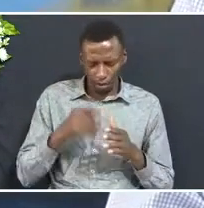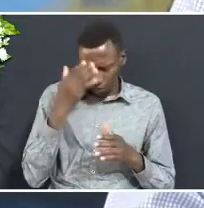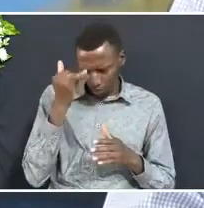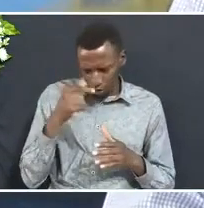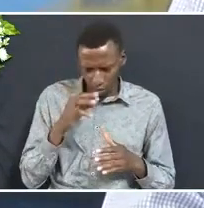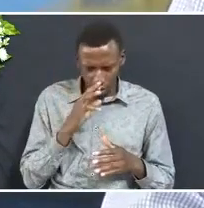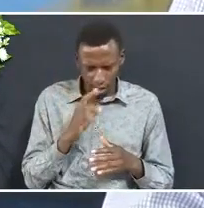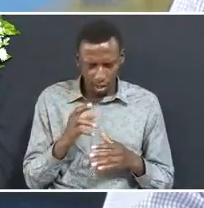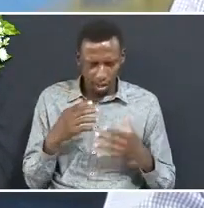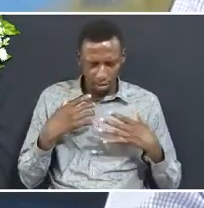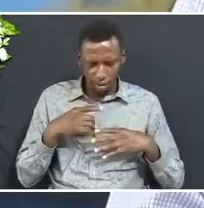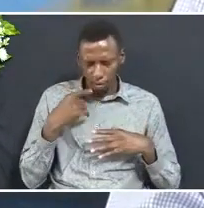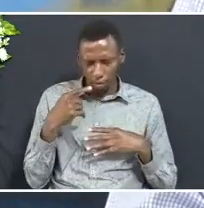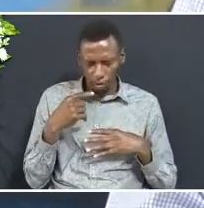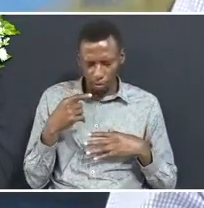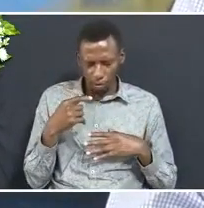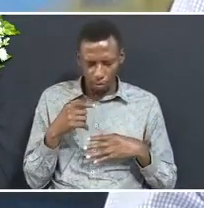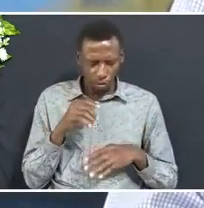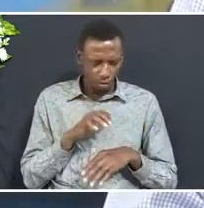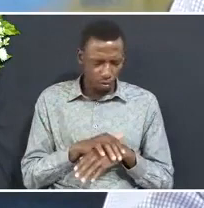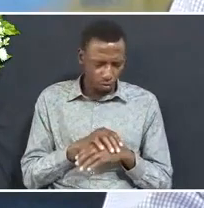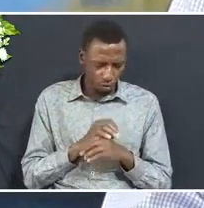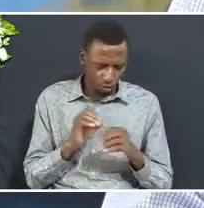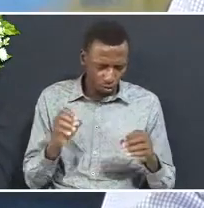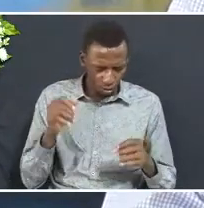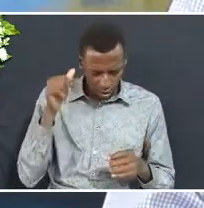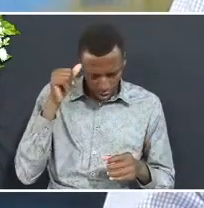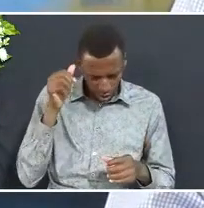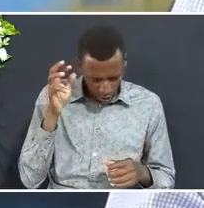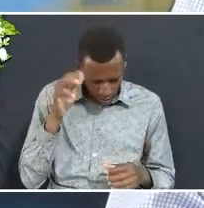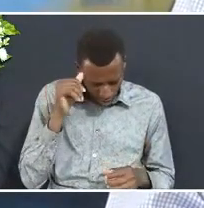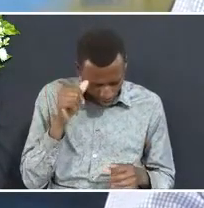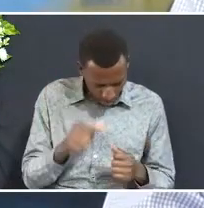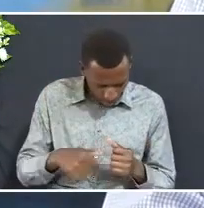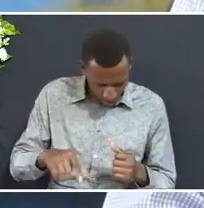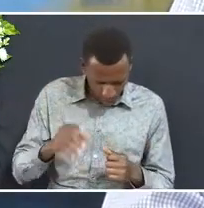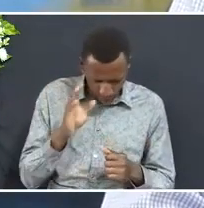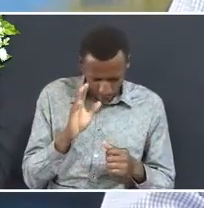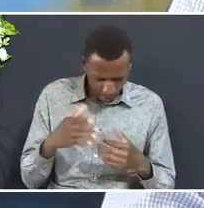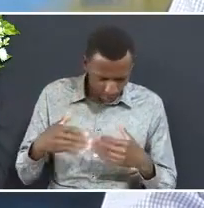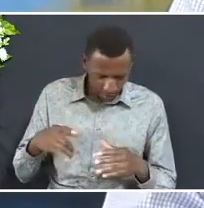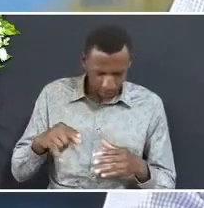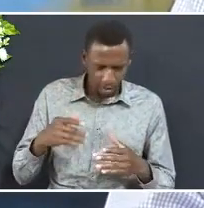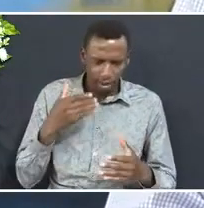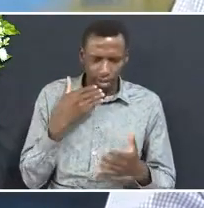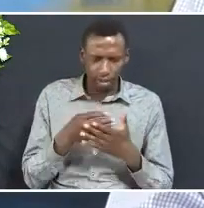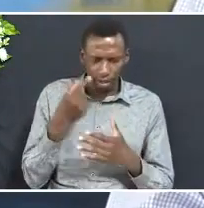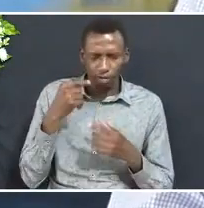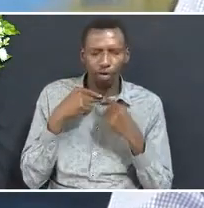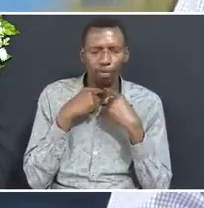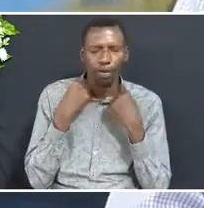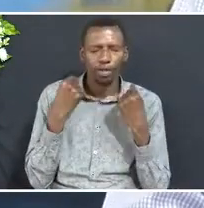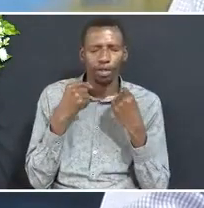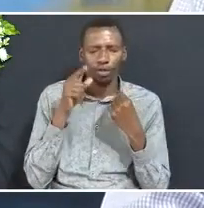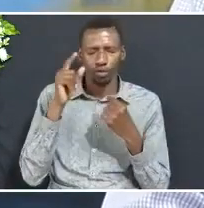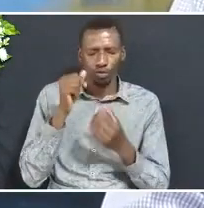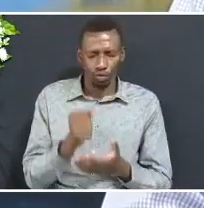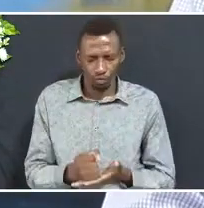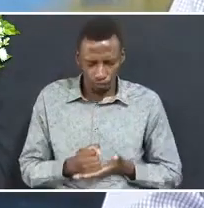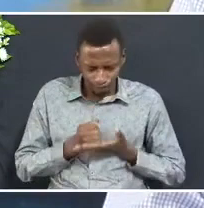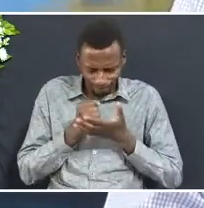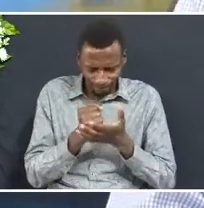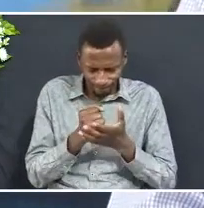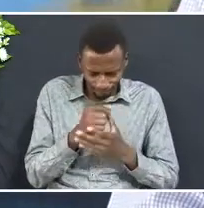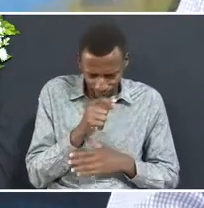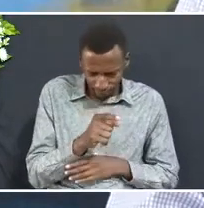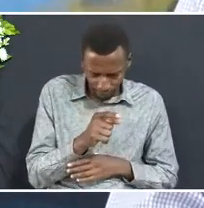ambao hatujaweza bila wewe Mungu. Utukumbuke, usituache. Asante kwa mchungaji ambao uliweza kumwezesha Mwenyezi Mungu